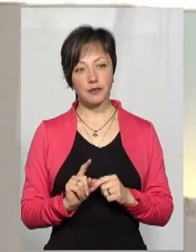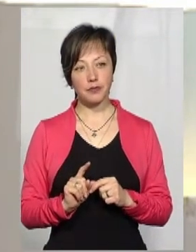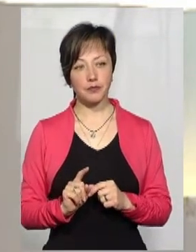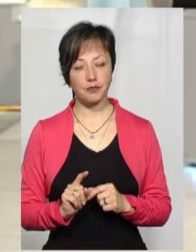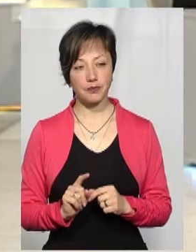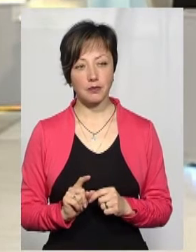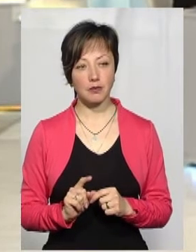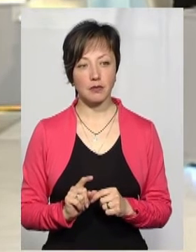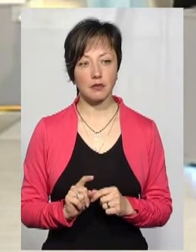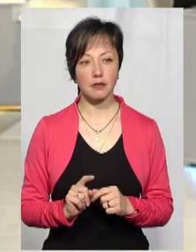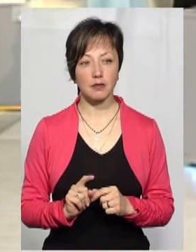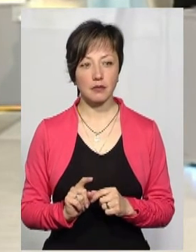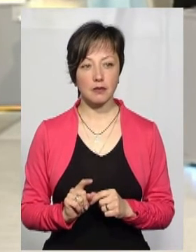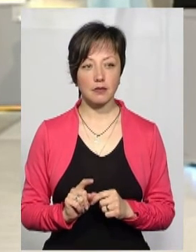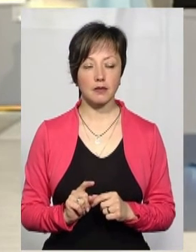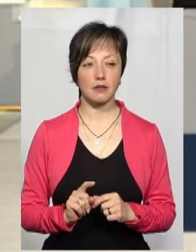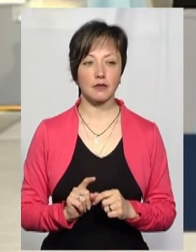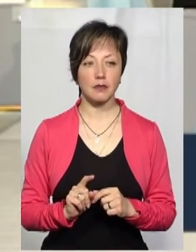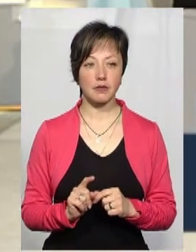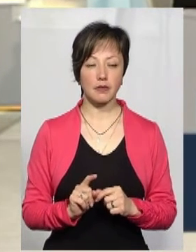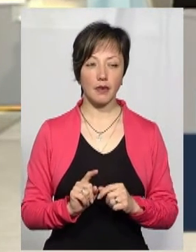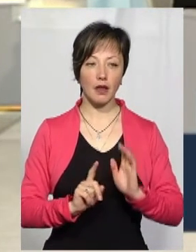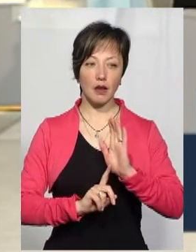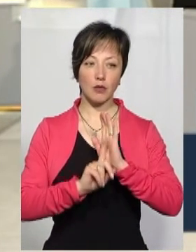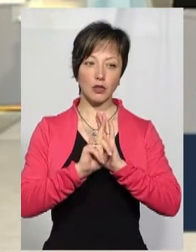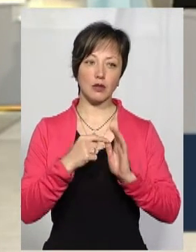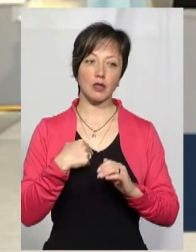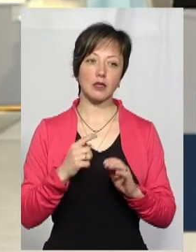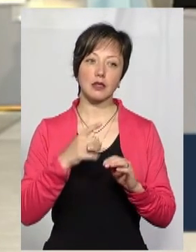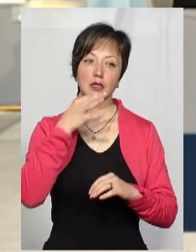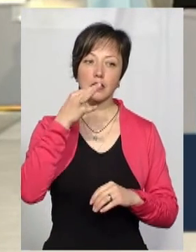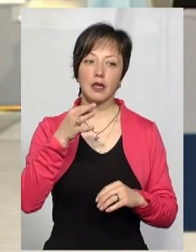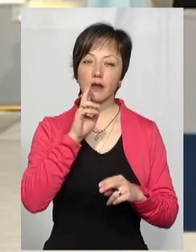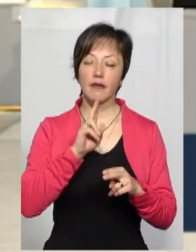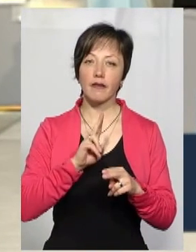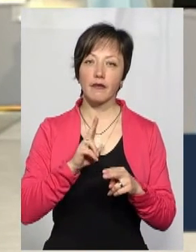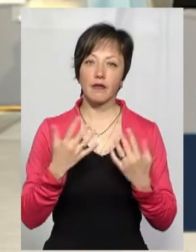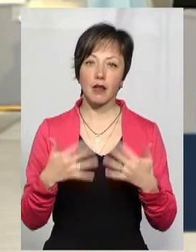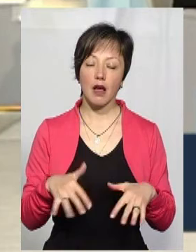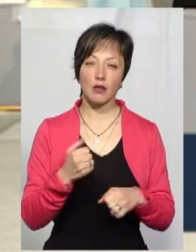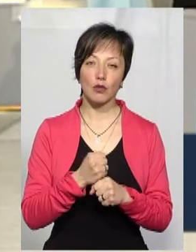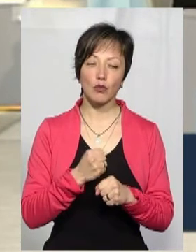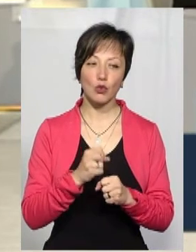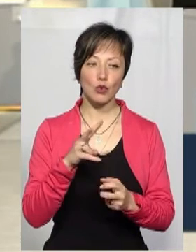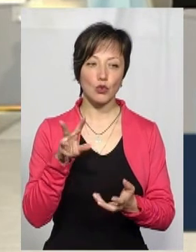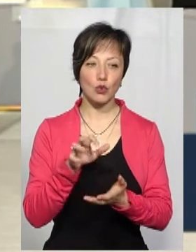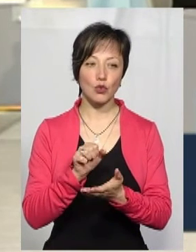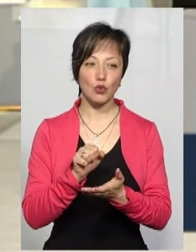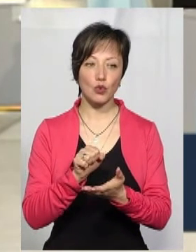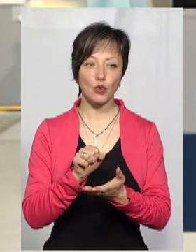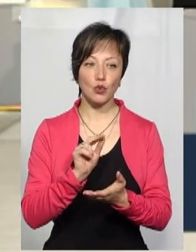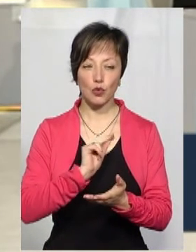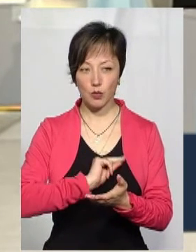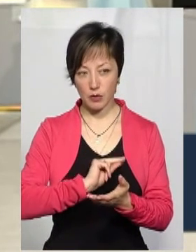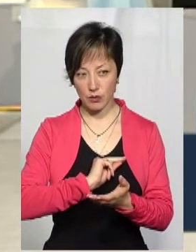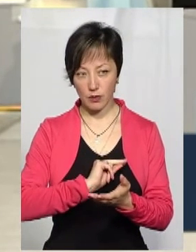як на початку я сказала, це втратили роботу ті, хто працювали